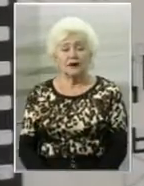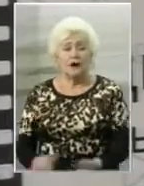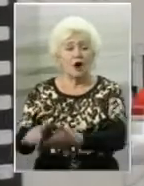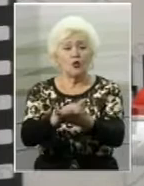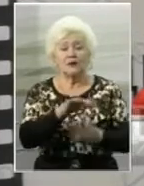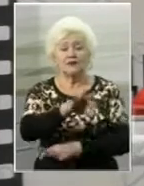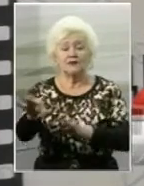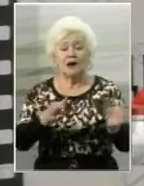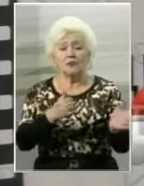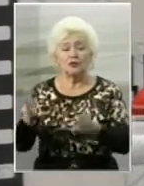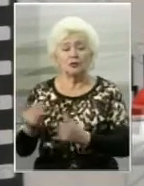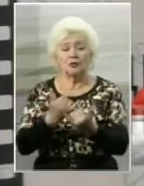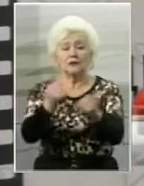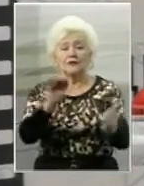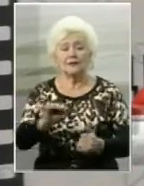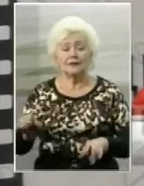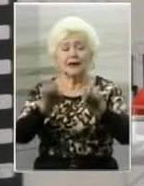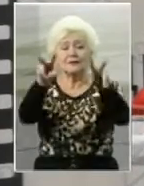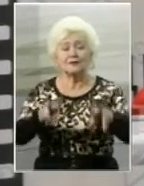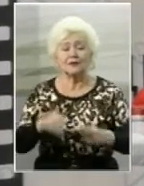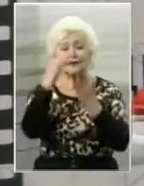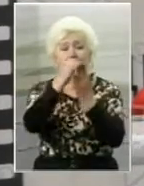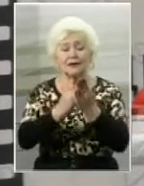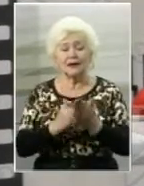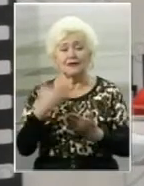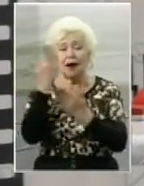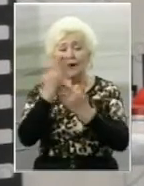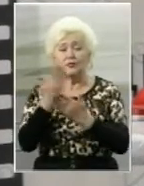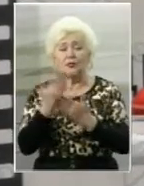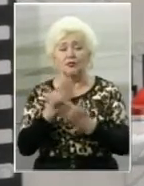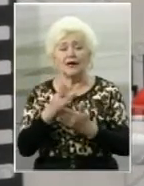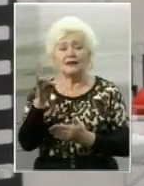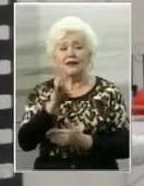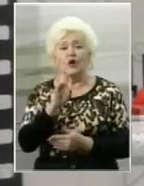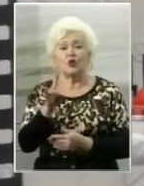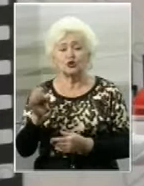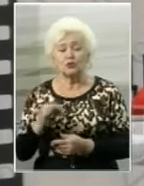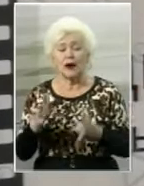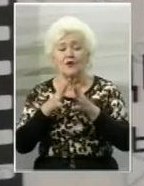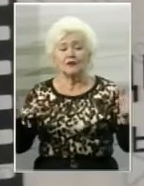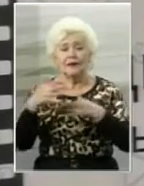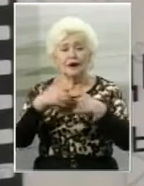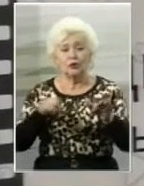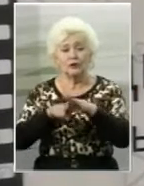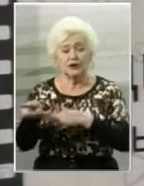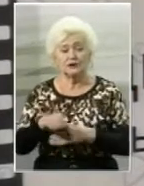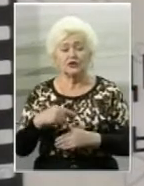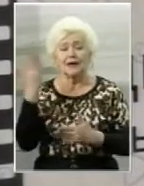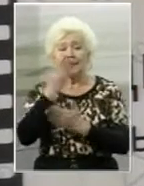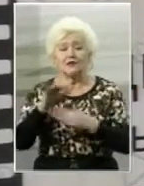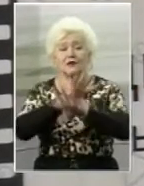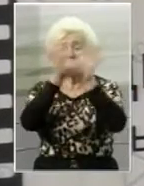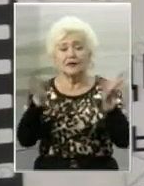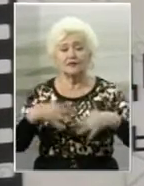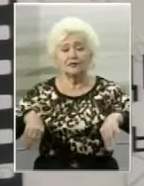Організатори проєкту підготували для дітей спеціальний репертуар. Це мультики «Микита Кожум'яка» та «Велика котяча втеча» і фільм для всієї